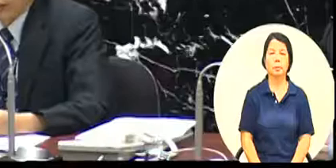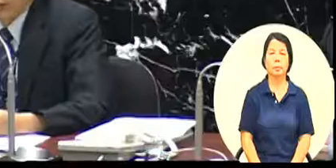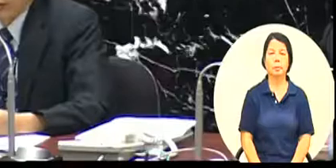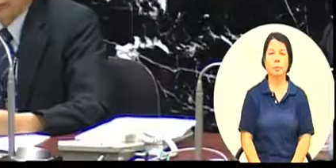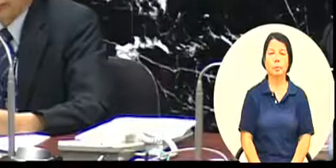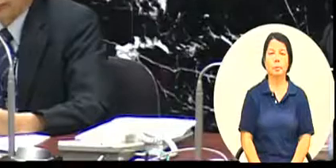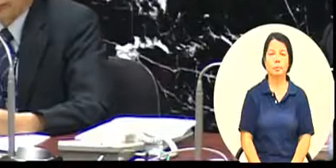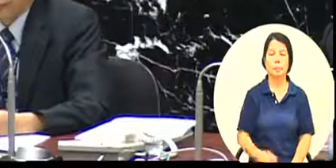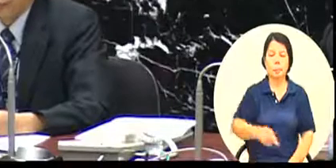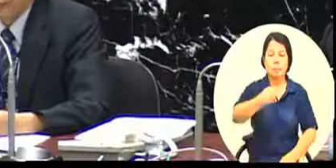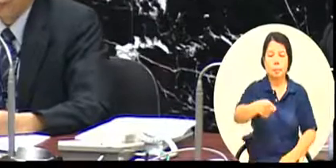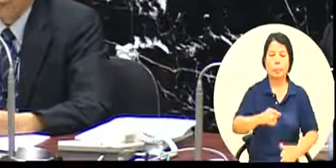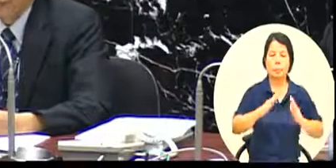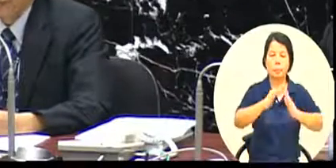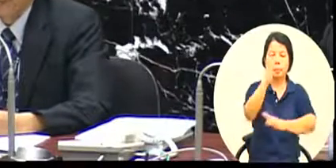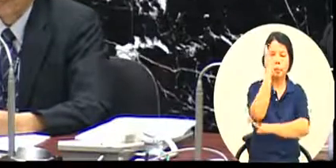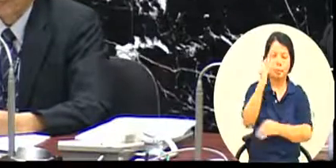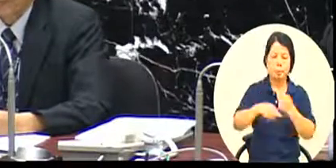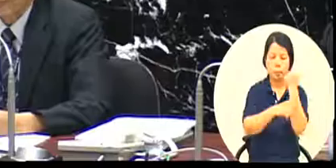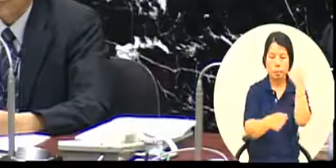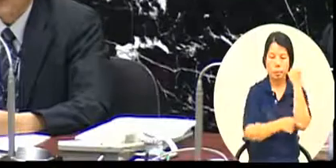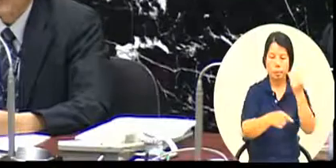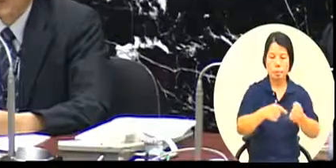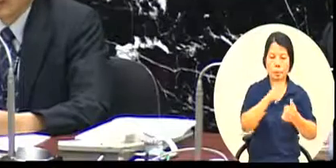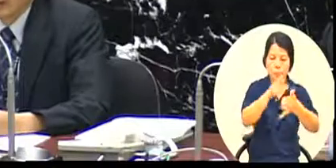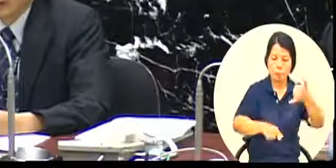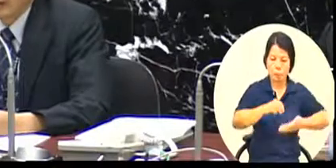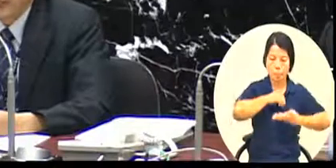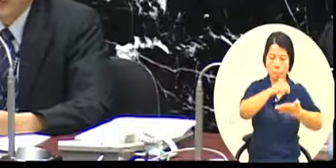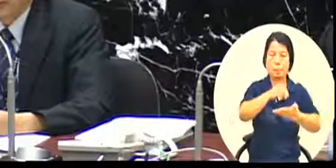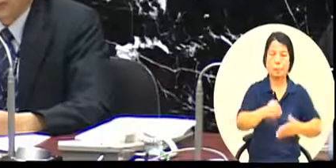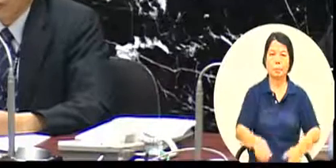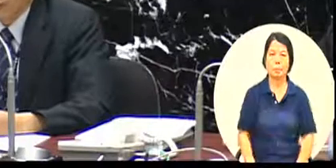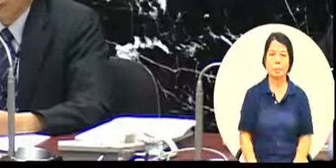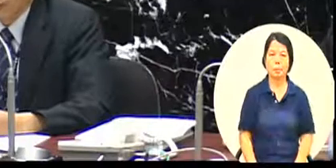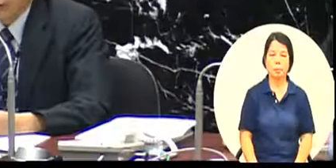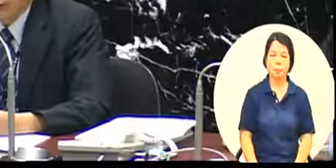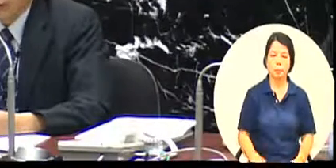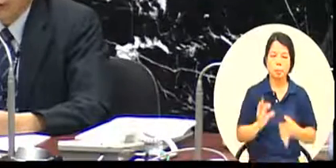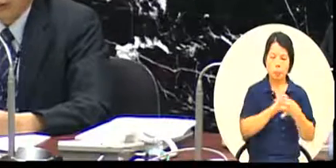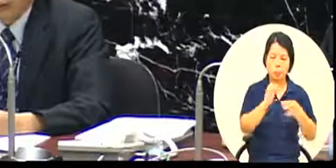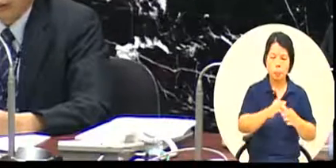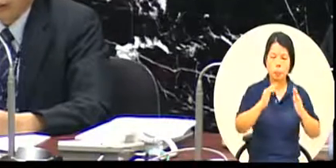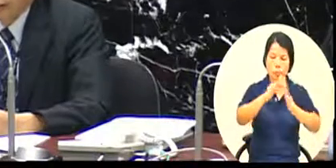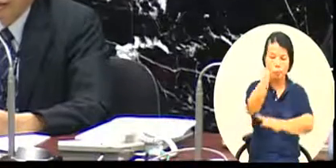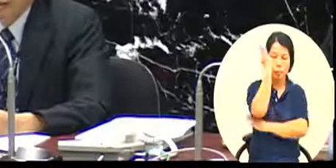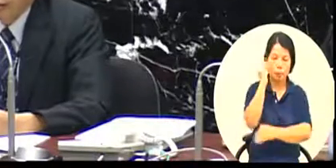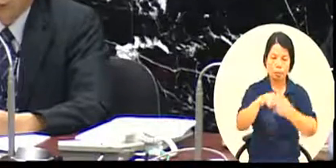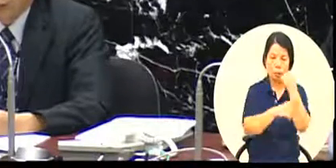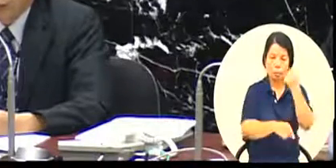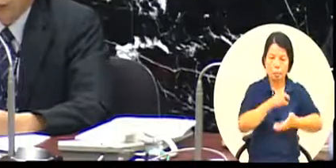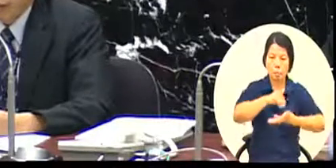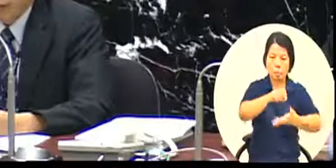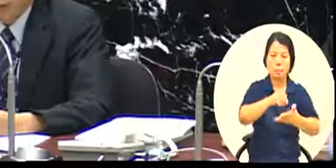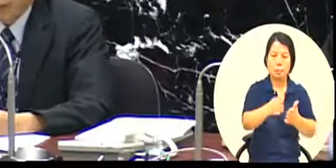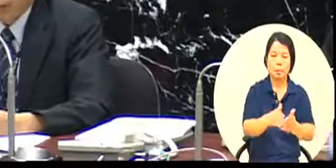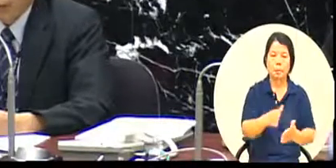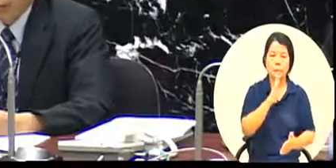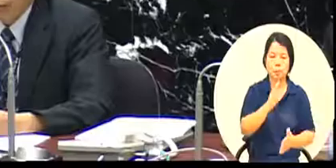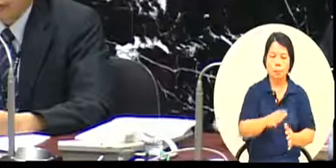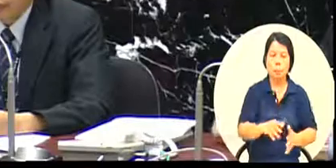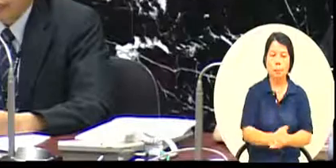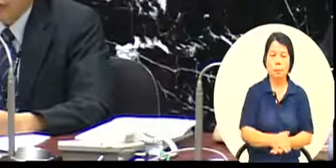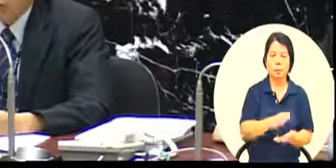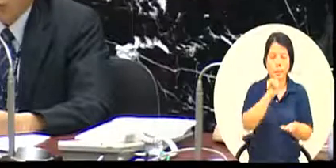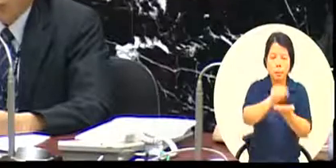接下来是市府的法规提案。 接下来是有关于市政府法规提案。市政府的法规提案编号